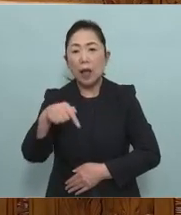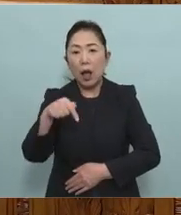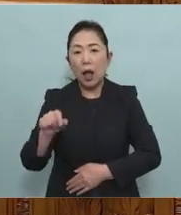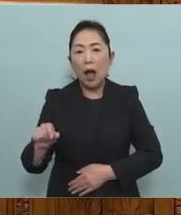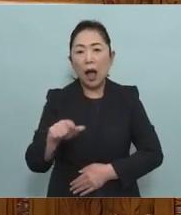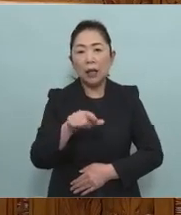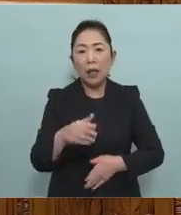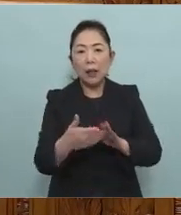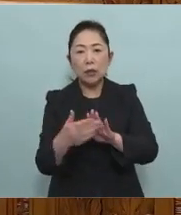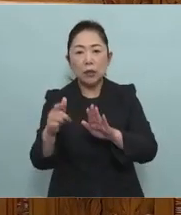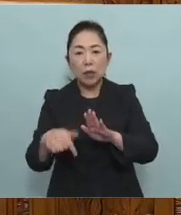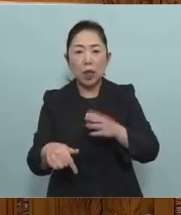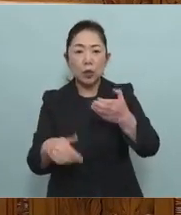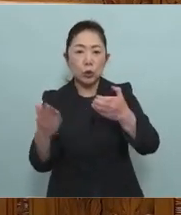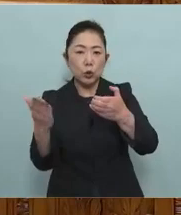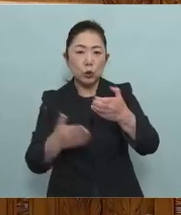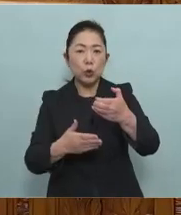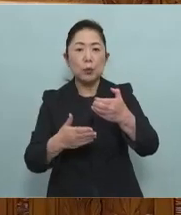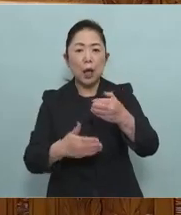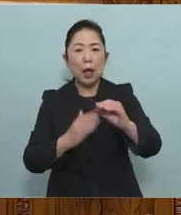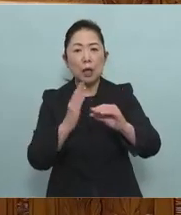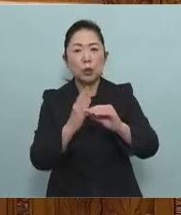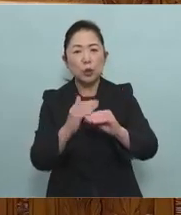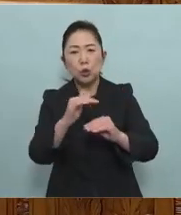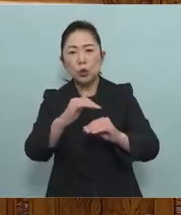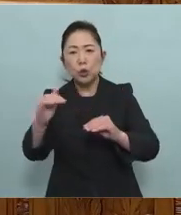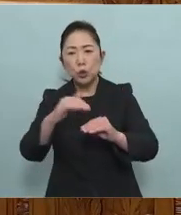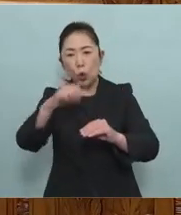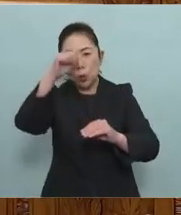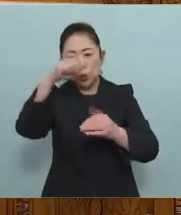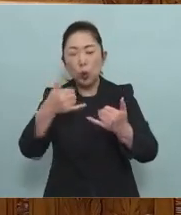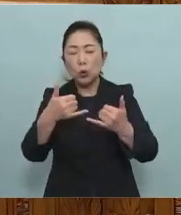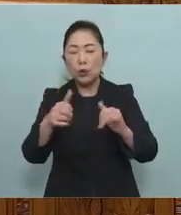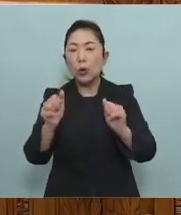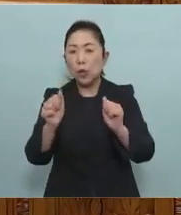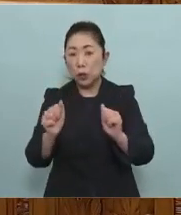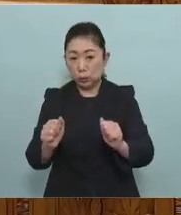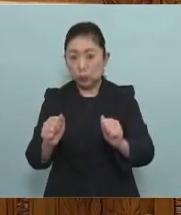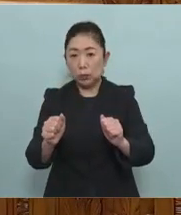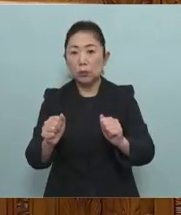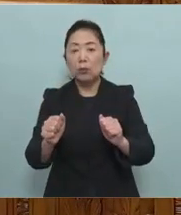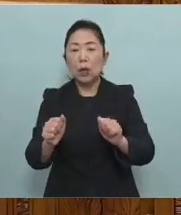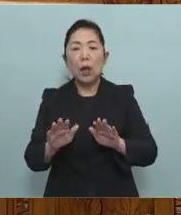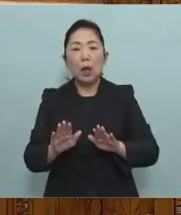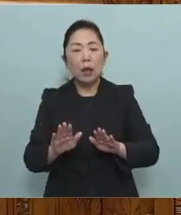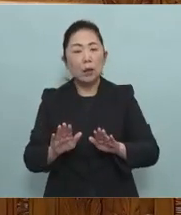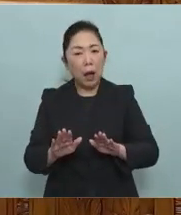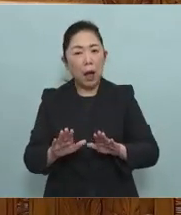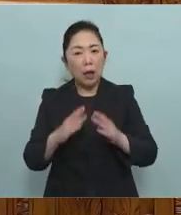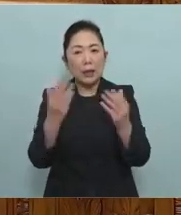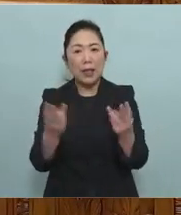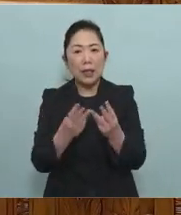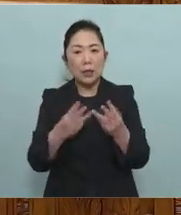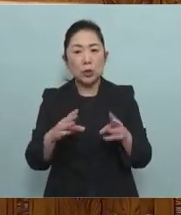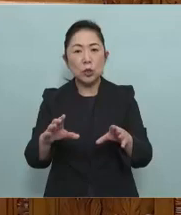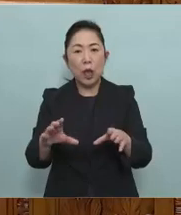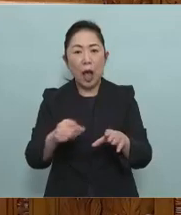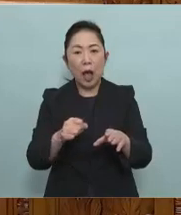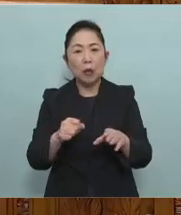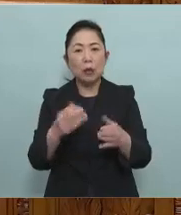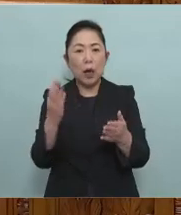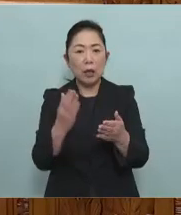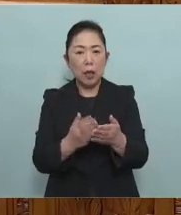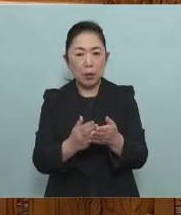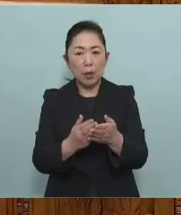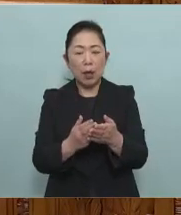方々のうち、およそ9割は中等症であった事実を踏まえると、全数把握の見直しで、これまで以上